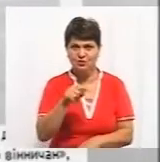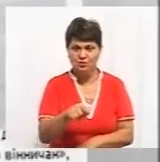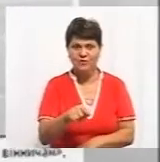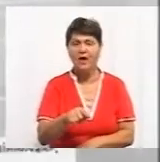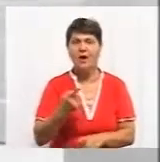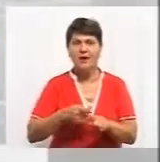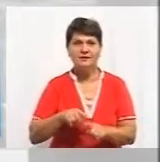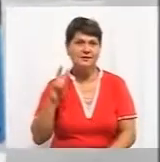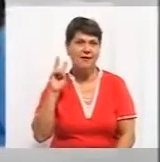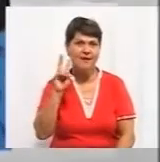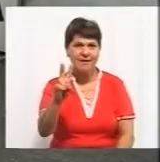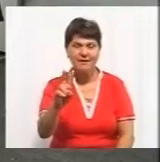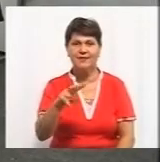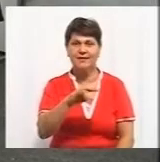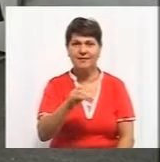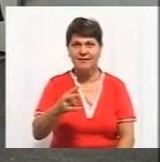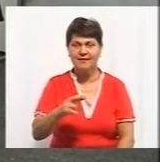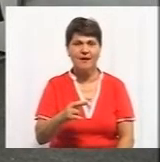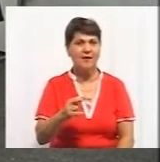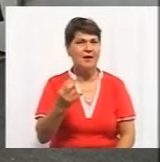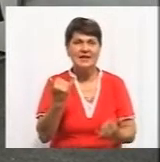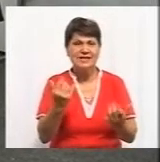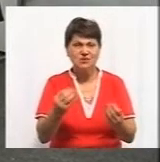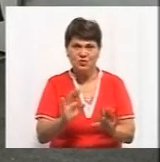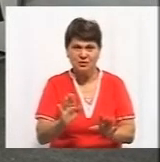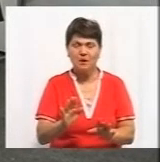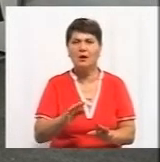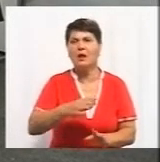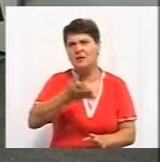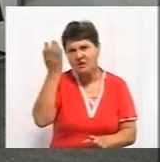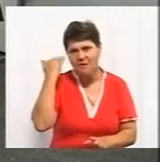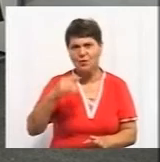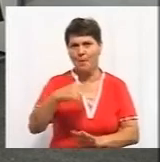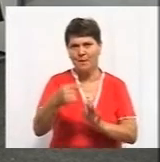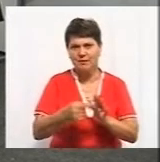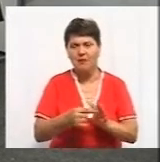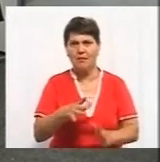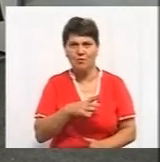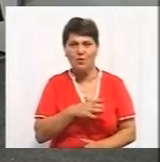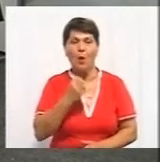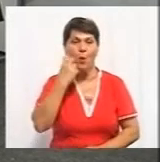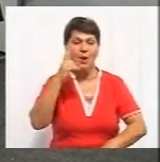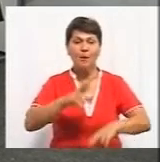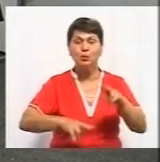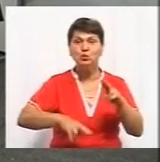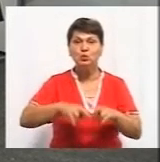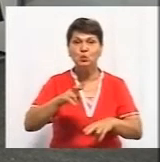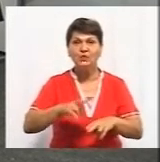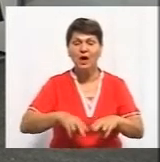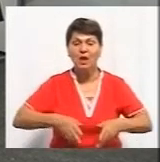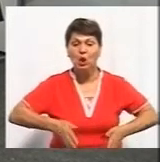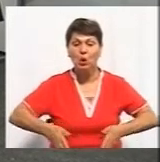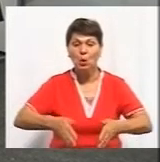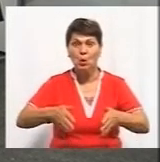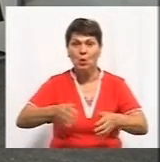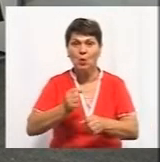була, скажімо так, сьогодення, вона вже давно назріла це питання, і коли будували дорогу, робили тротуари, то вже